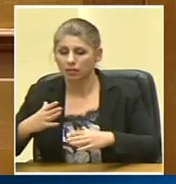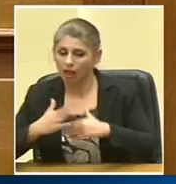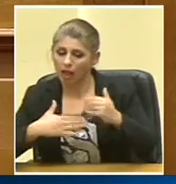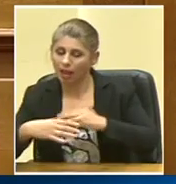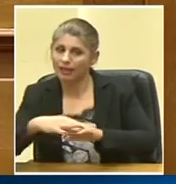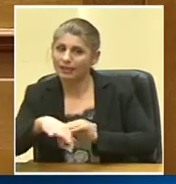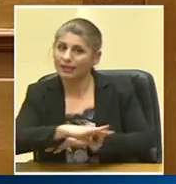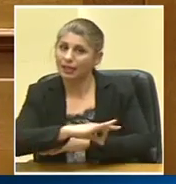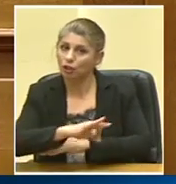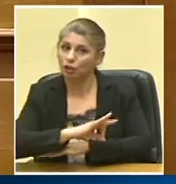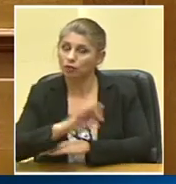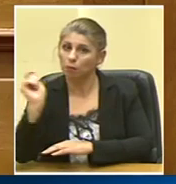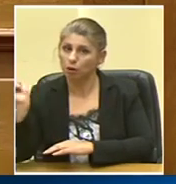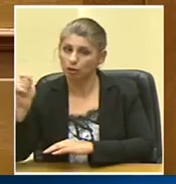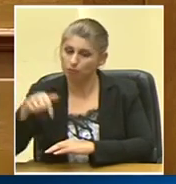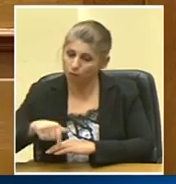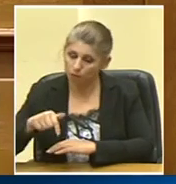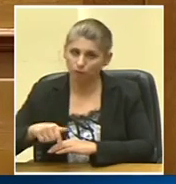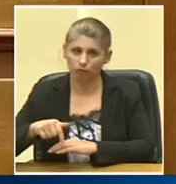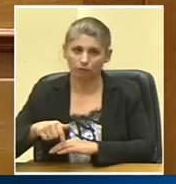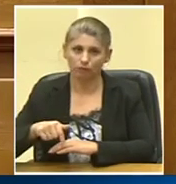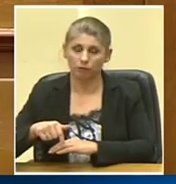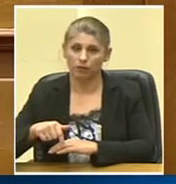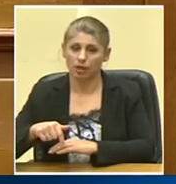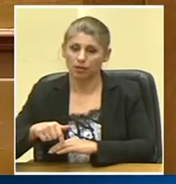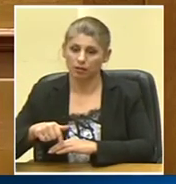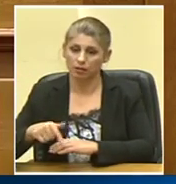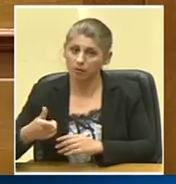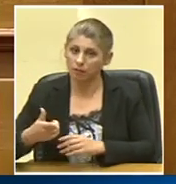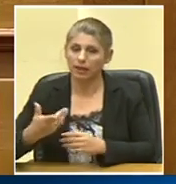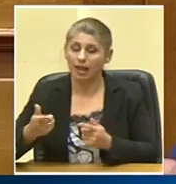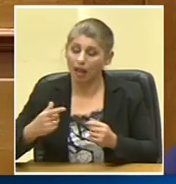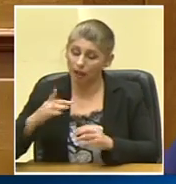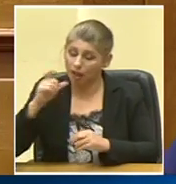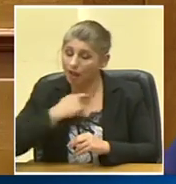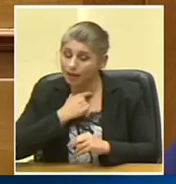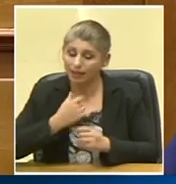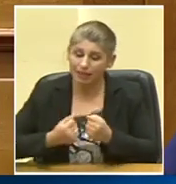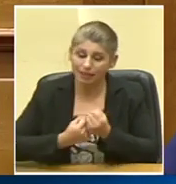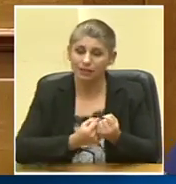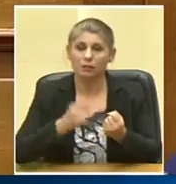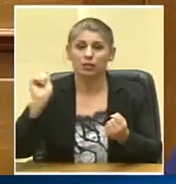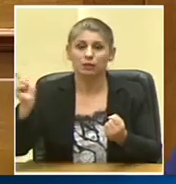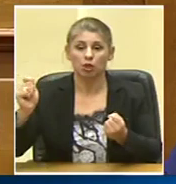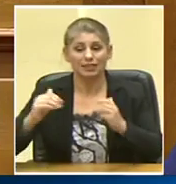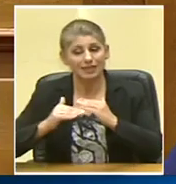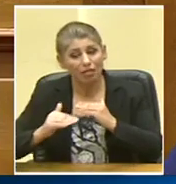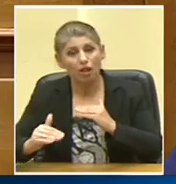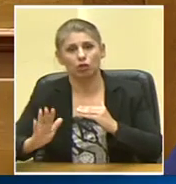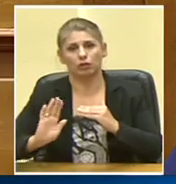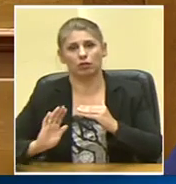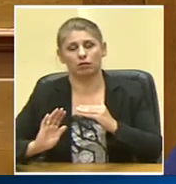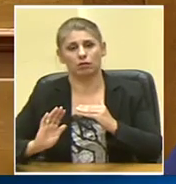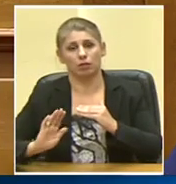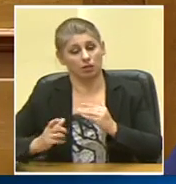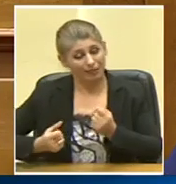του πολιτεύματος που σήμερα προτείνουμε. Στην ανάγκη για την ενίσχυση, για παράδειγμα, της πολιτικής σταθερότητας,